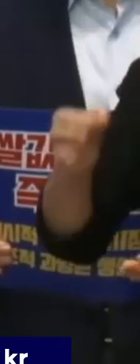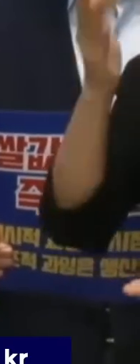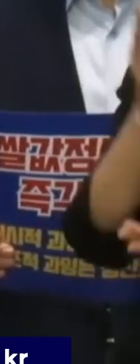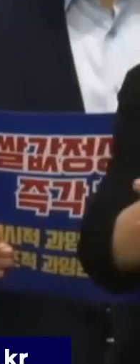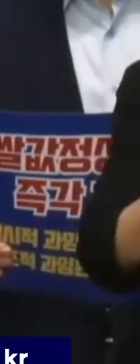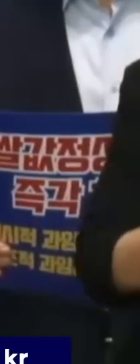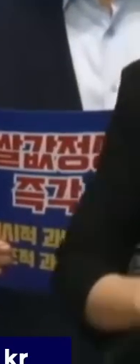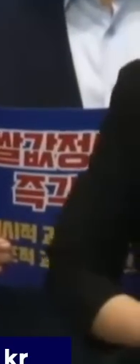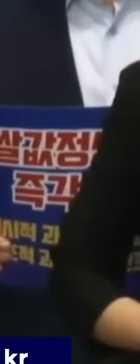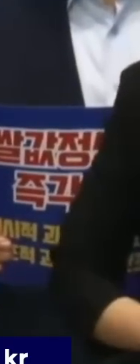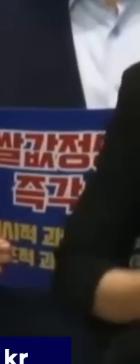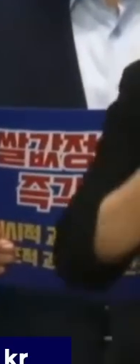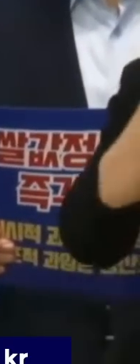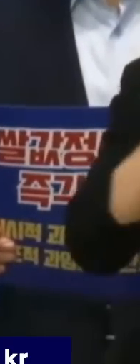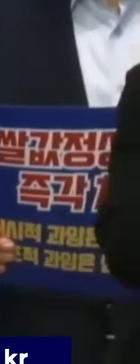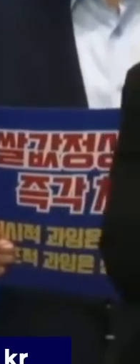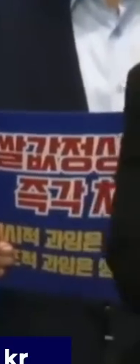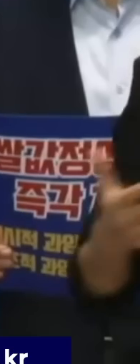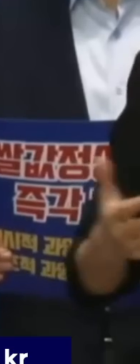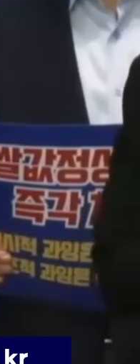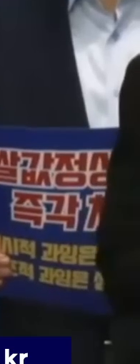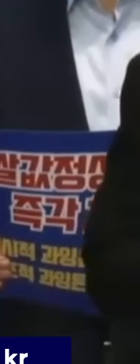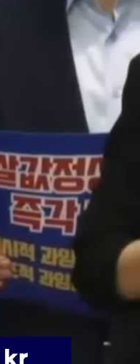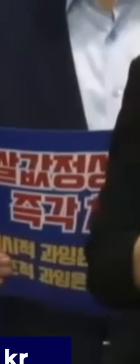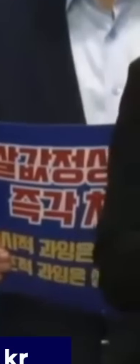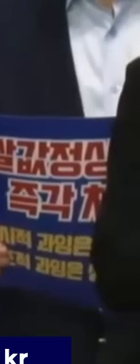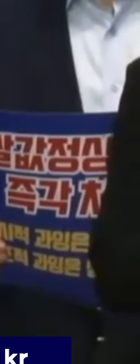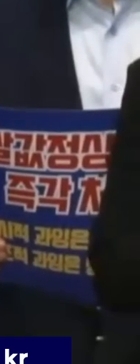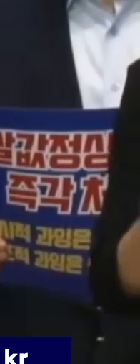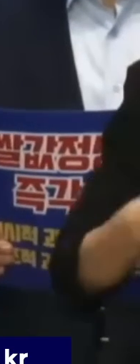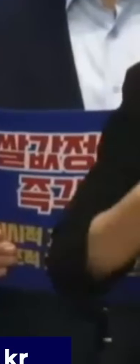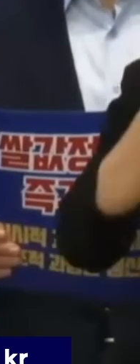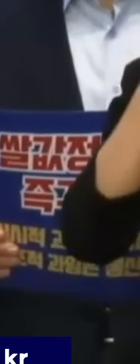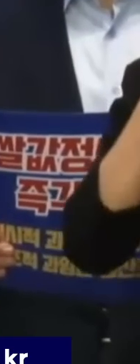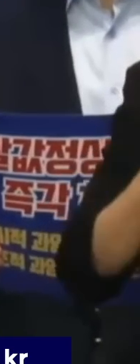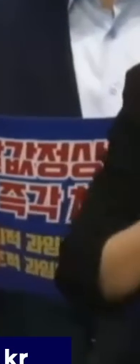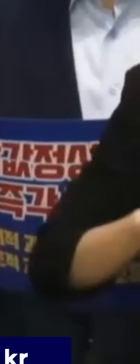안보와 식량 주권의 관점에서 접근해야 합니다.